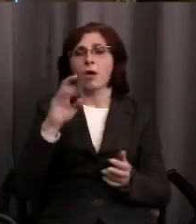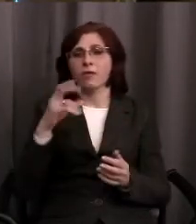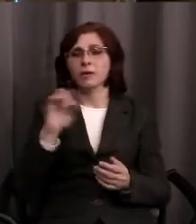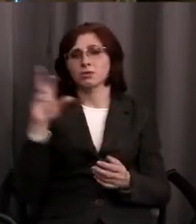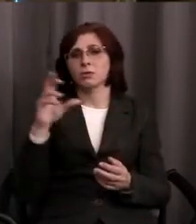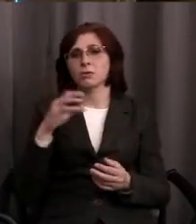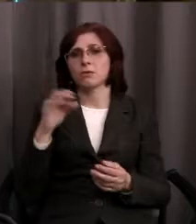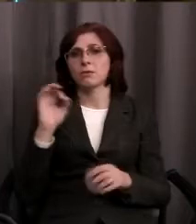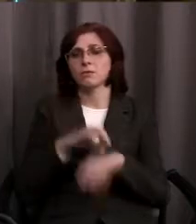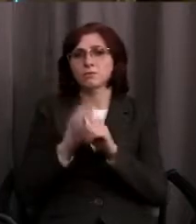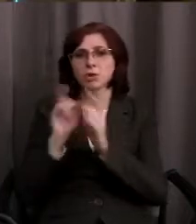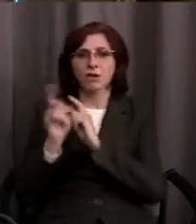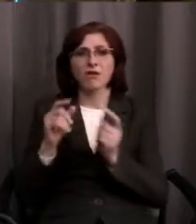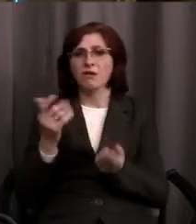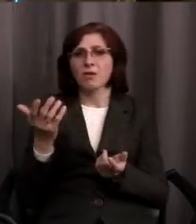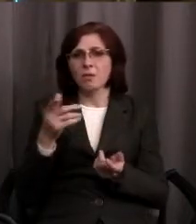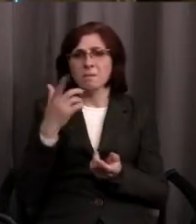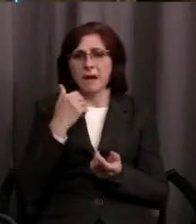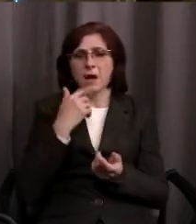poradni jakichś, czy my nawet mamy